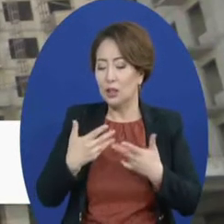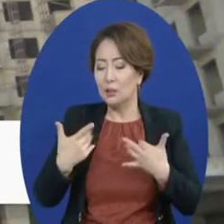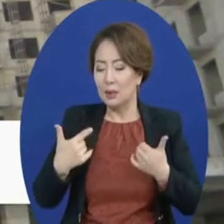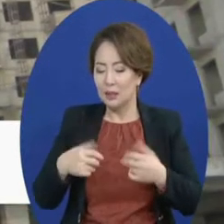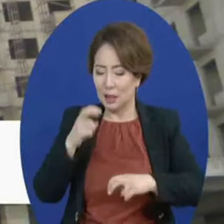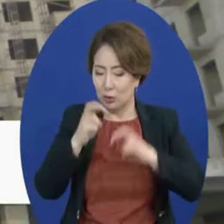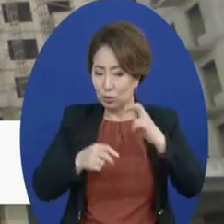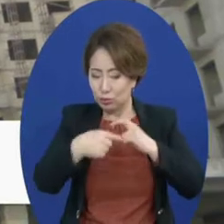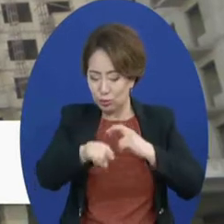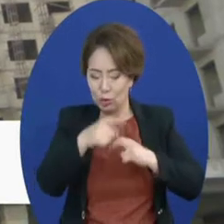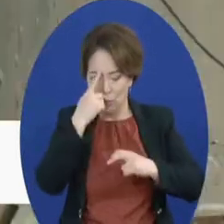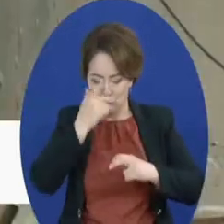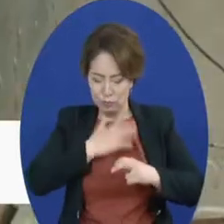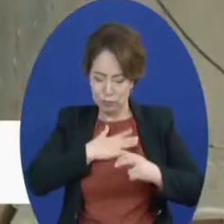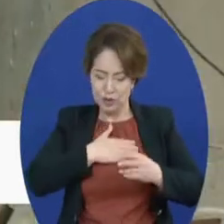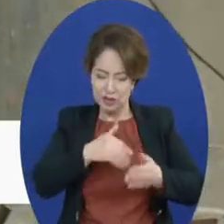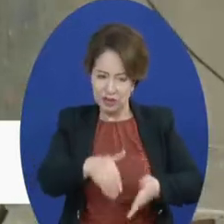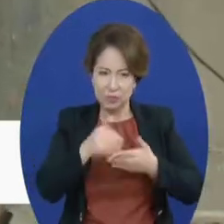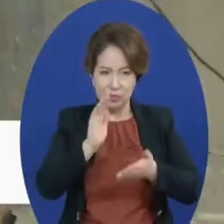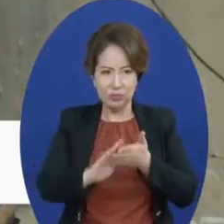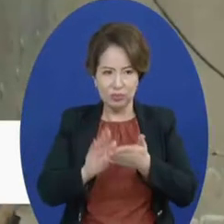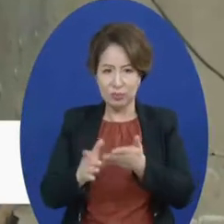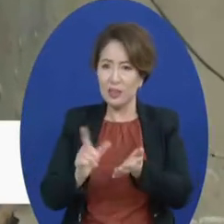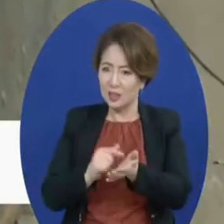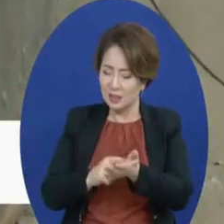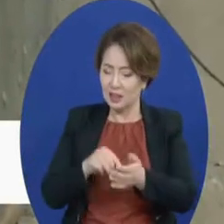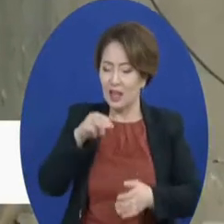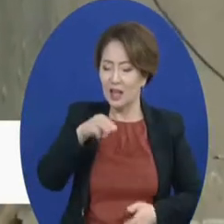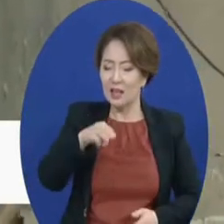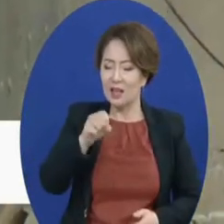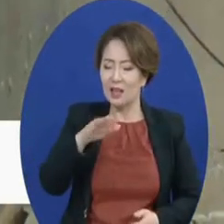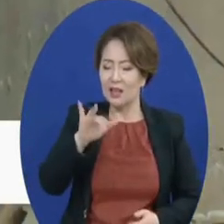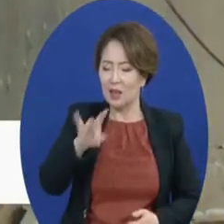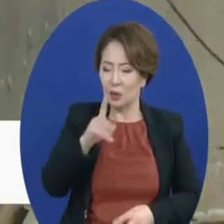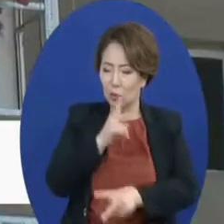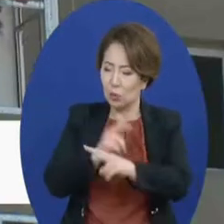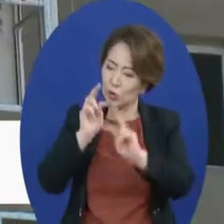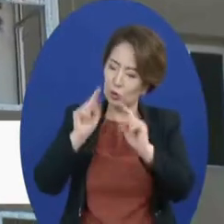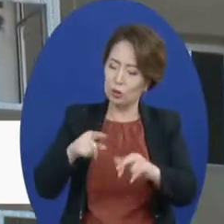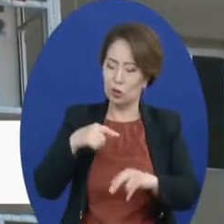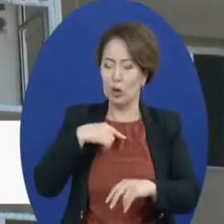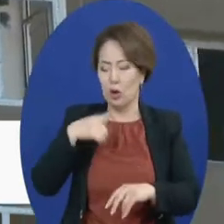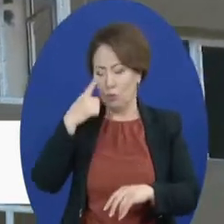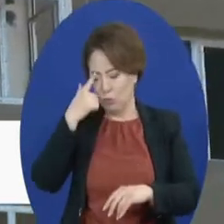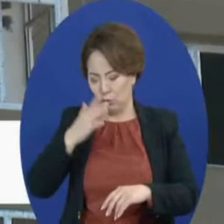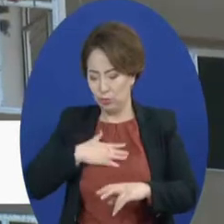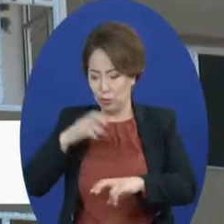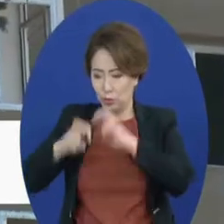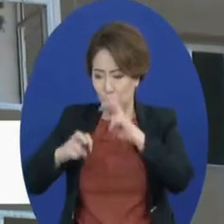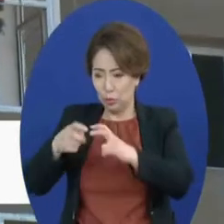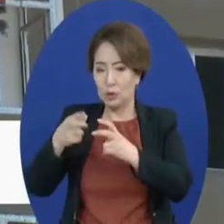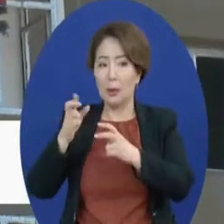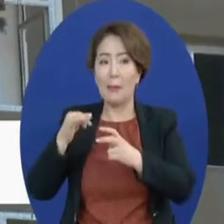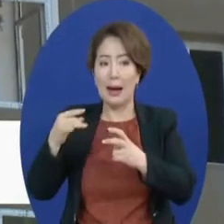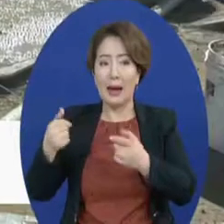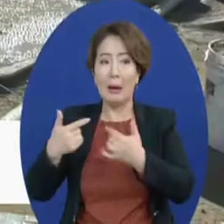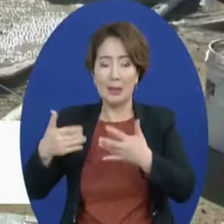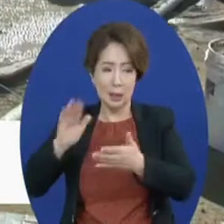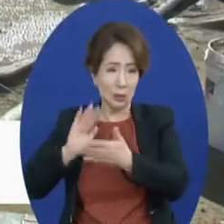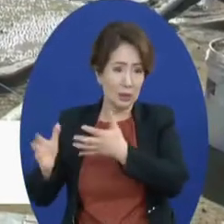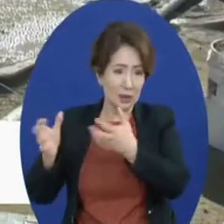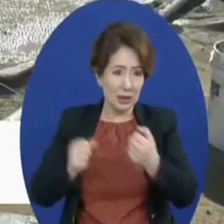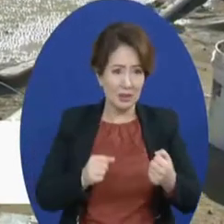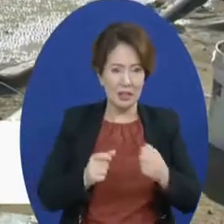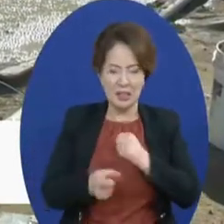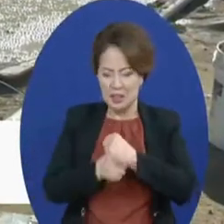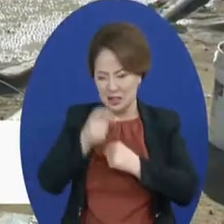үйлдвэрлэгчдээс авч дэмжих хэрэгтэй байгааг энэ салбарынхан хөндөж байна. Тендерийн хуулиа өөрчилж үндэсний үйлдвэрлэгчдийнхээ бараа материалыг авах хэрэгтэй хэлсэн юм. Тендерт